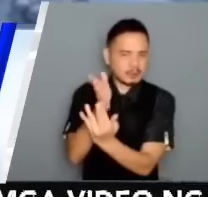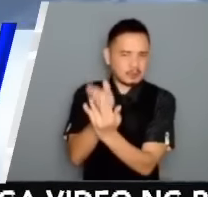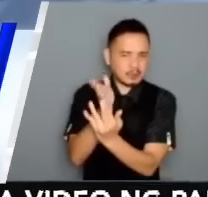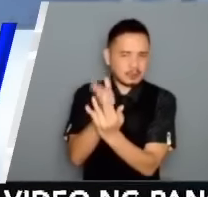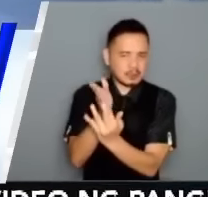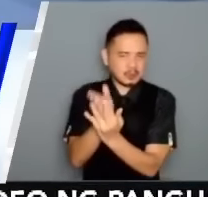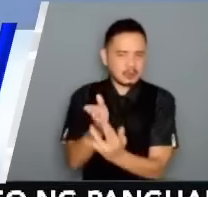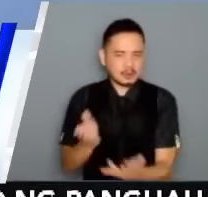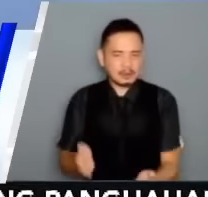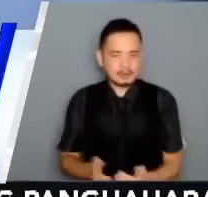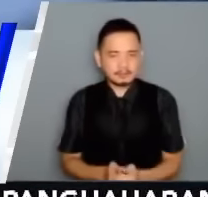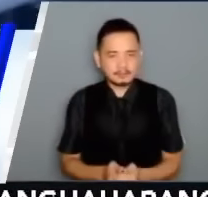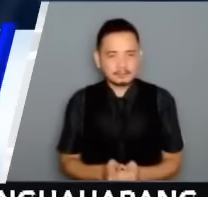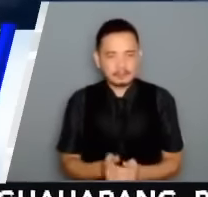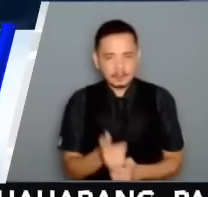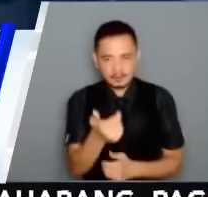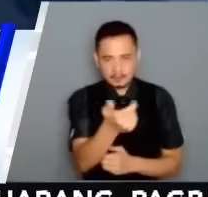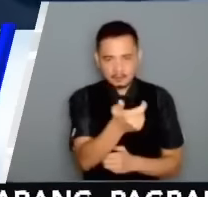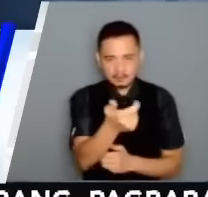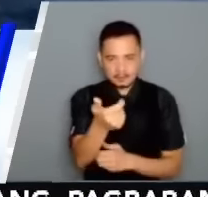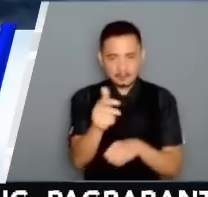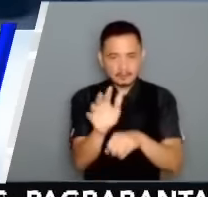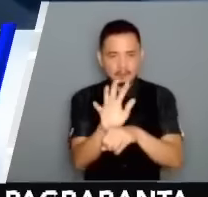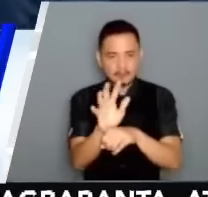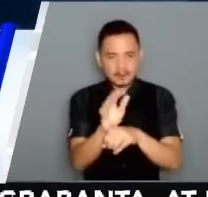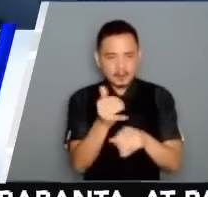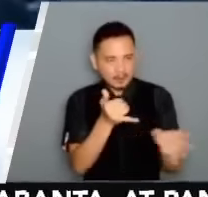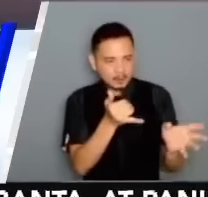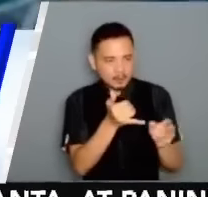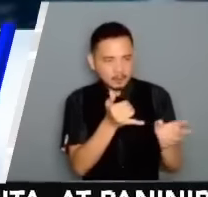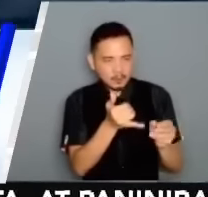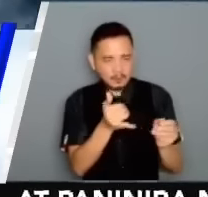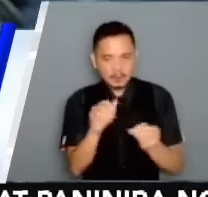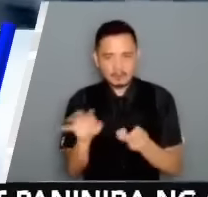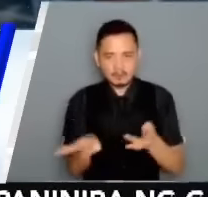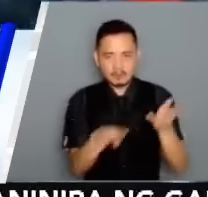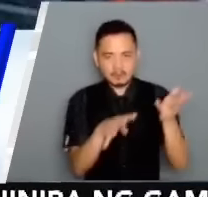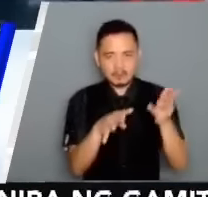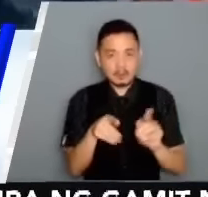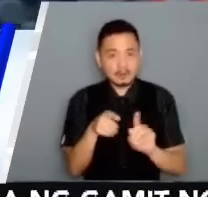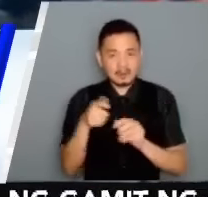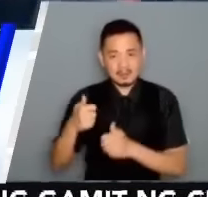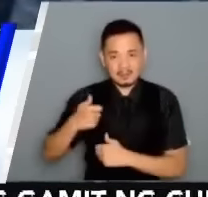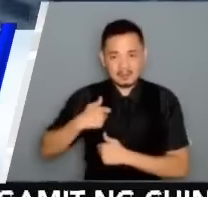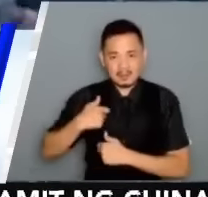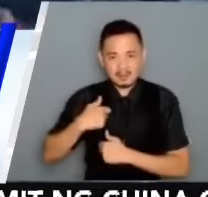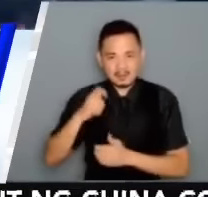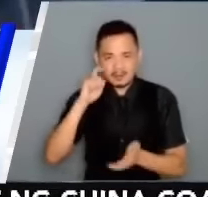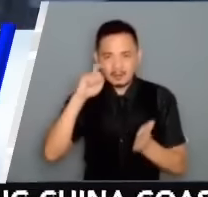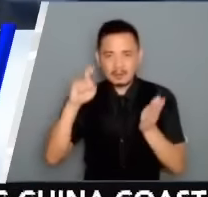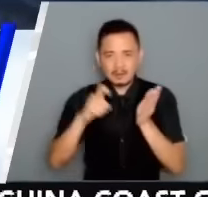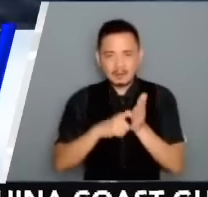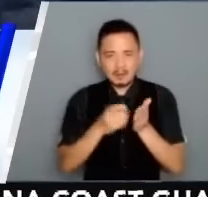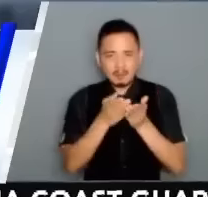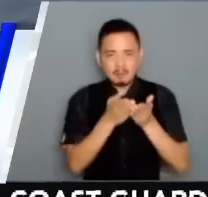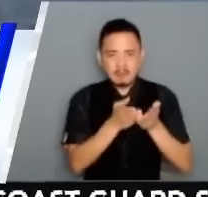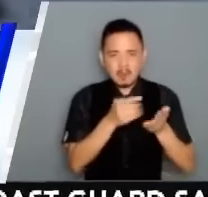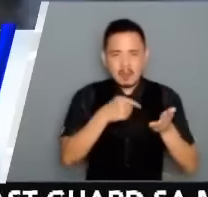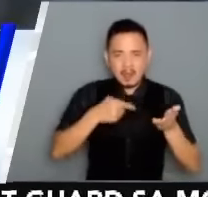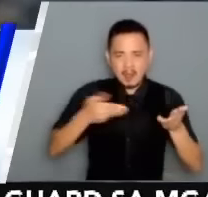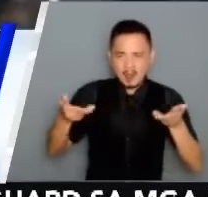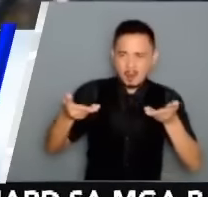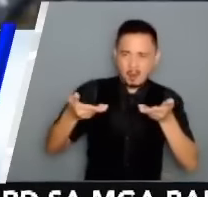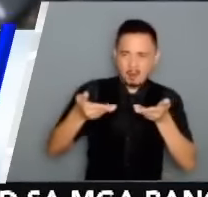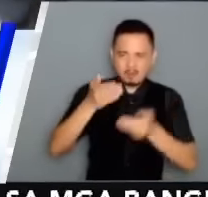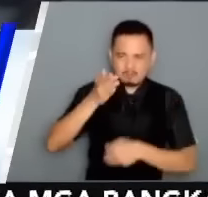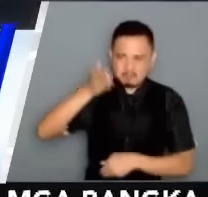Sa mga bagong video na in-upload ng Armed Forces of the Philippines, kita ang dikit-dikit ng mga bangga ng China Coast Guard at Philippine Navy. Rinig